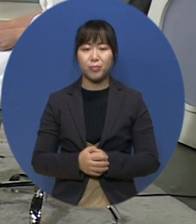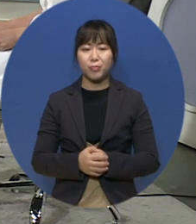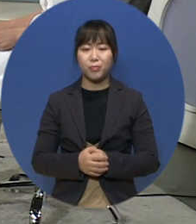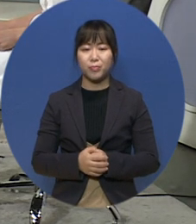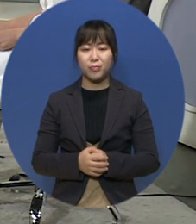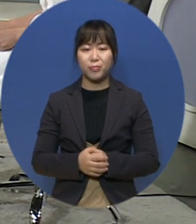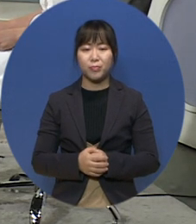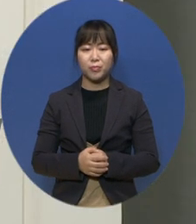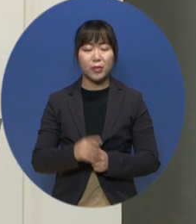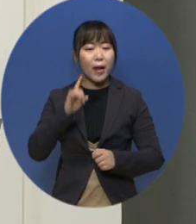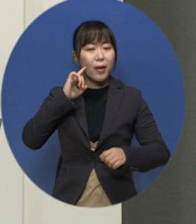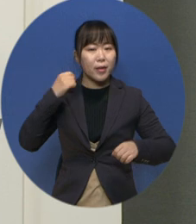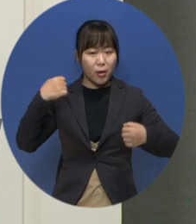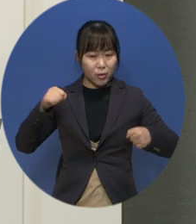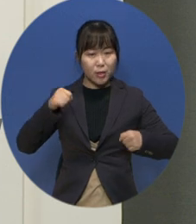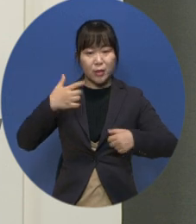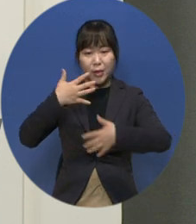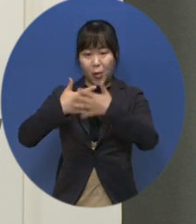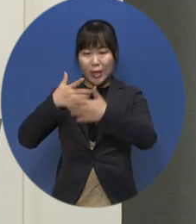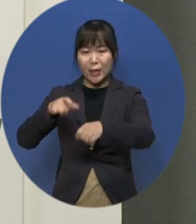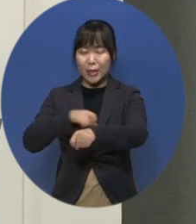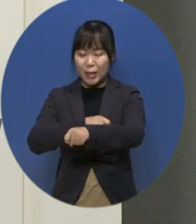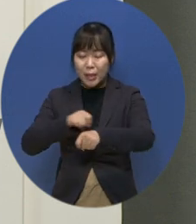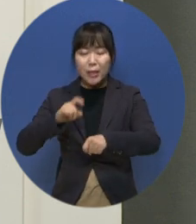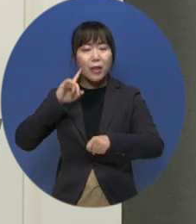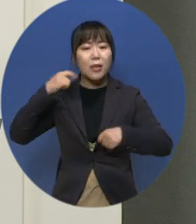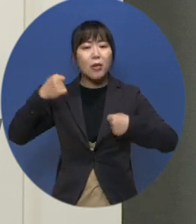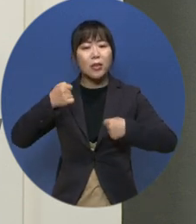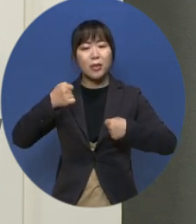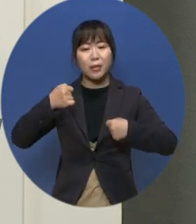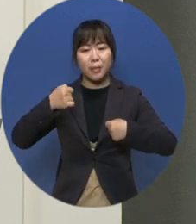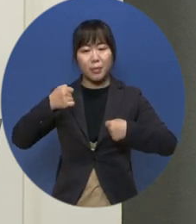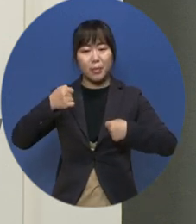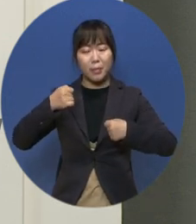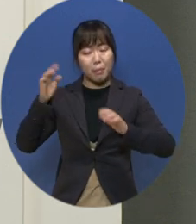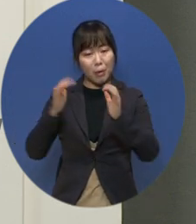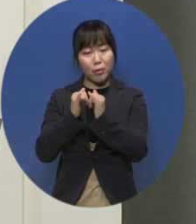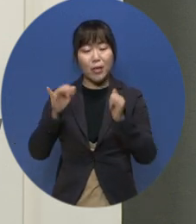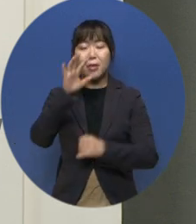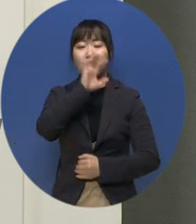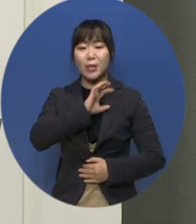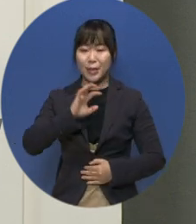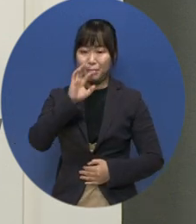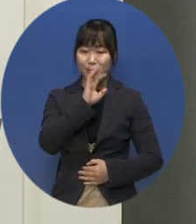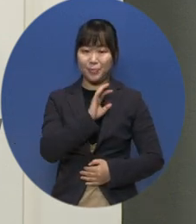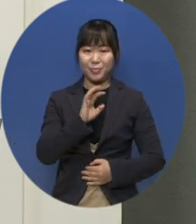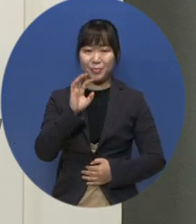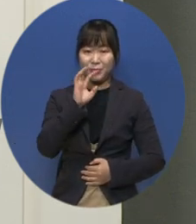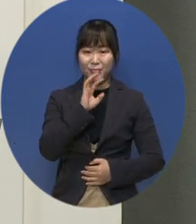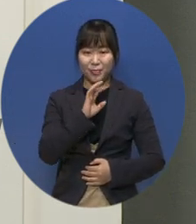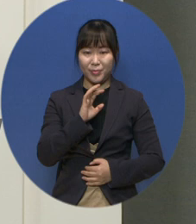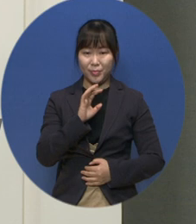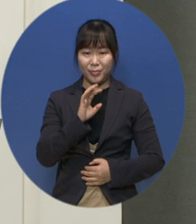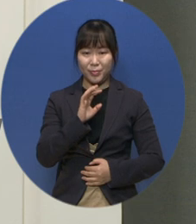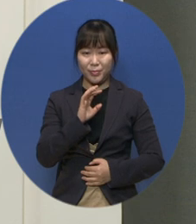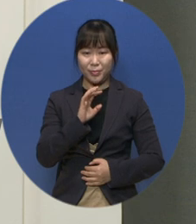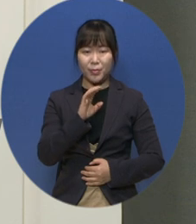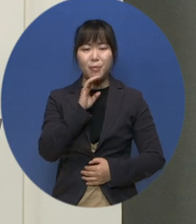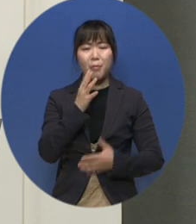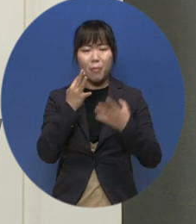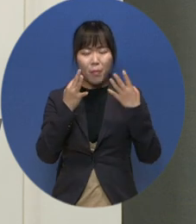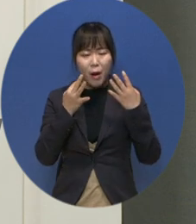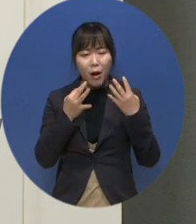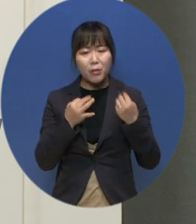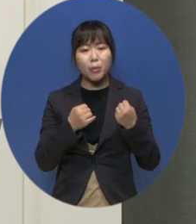그 연극 영화 특히 이제 연극 배우들이 연습을 해야 하잖아. 네. 많은